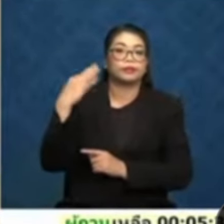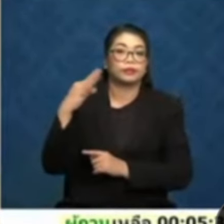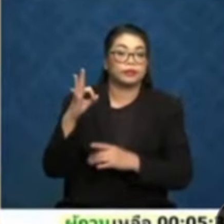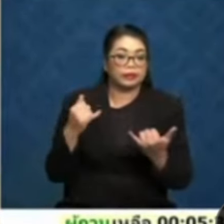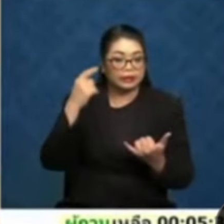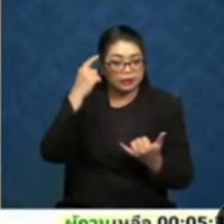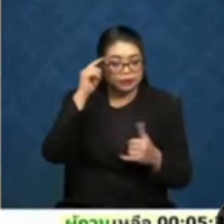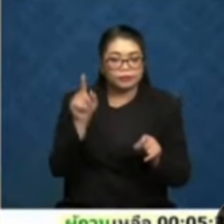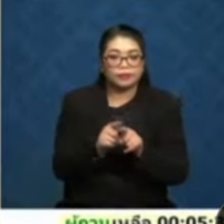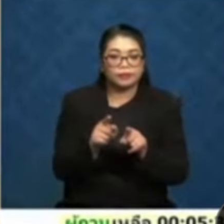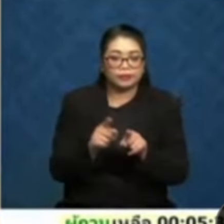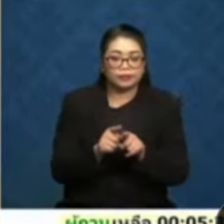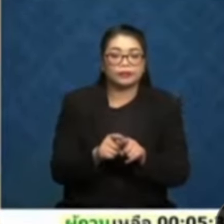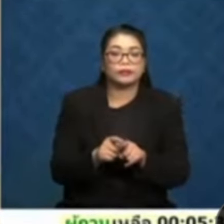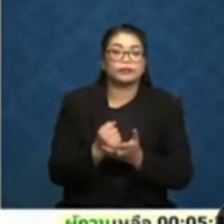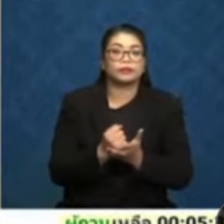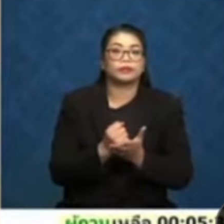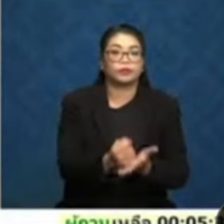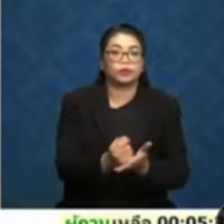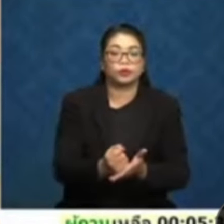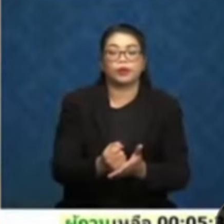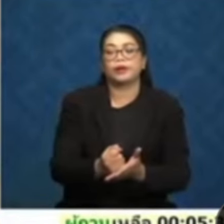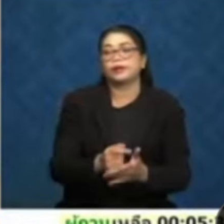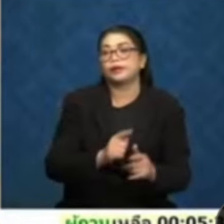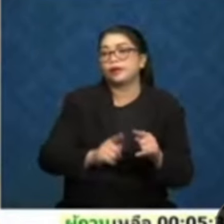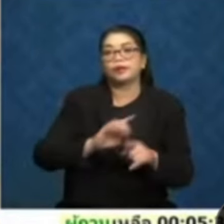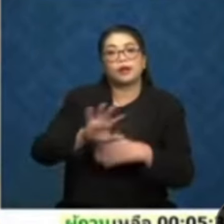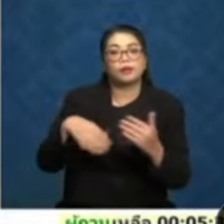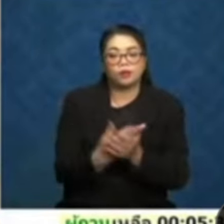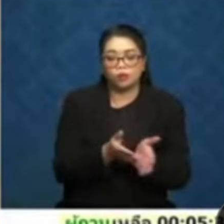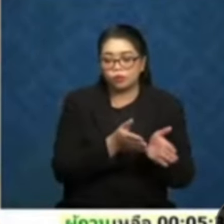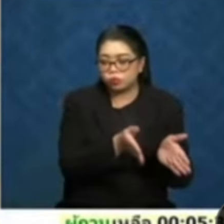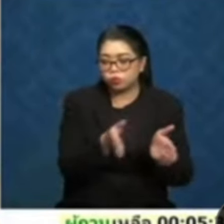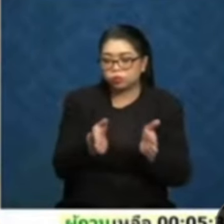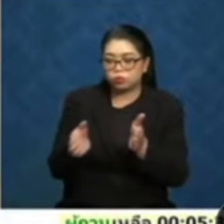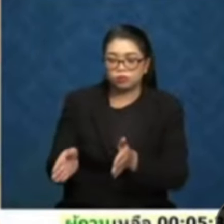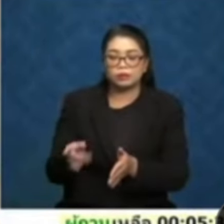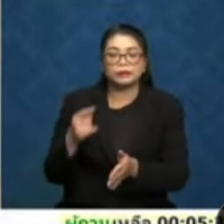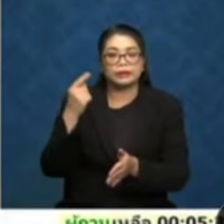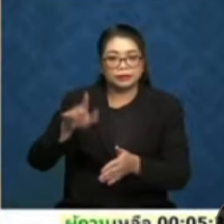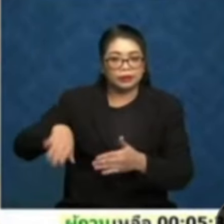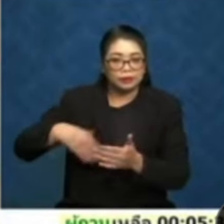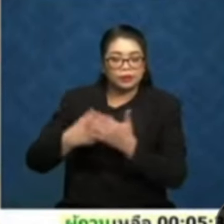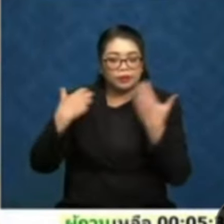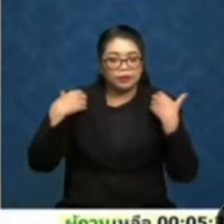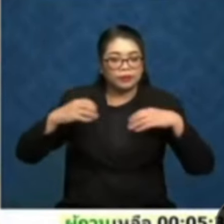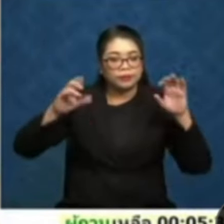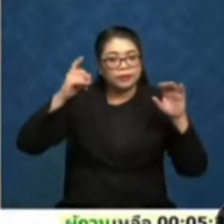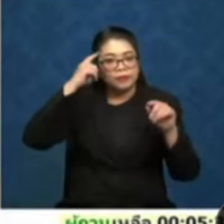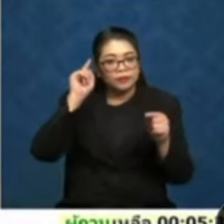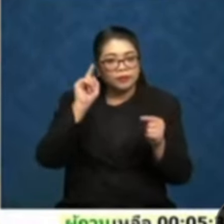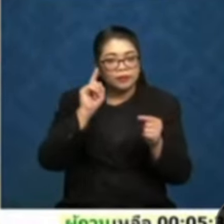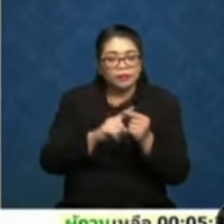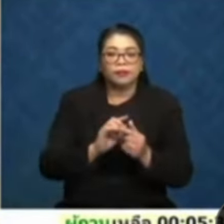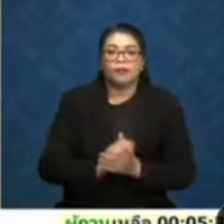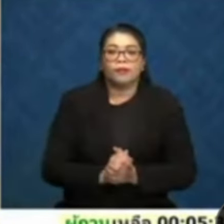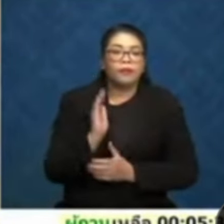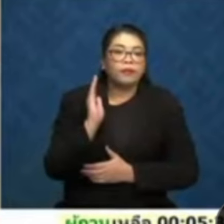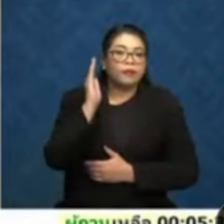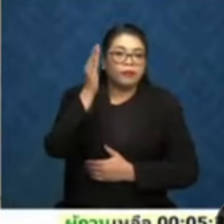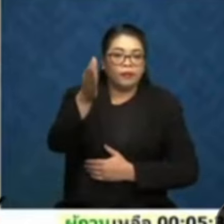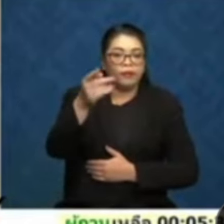กันนะคะว่าการช่วยเหลือทุกรูปแบบทุกๆด้านคือสิ่งที่เราต้องคำนึงถึงรวมถึงใน